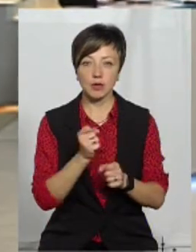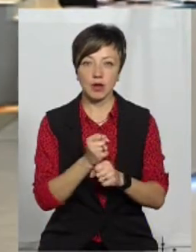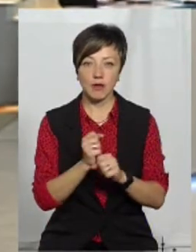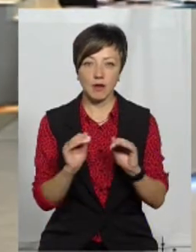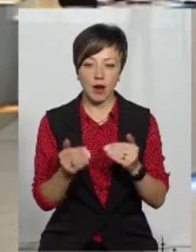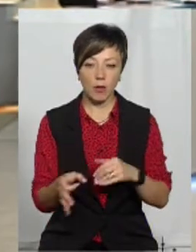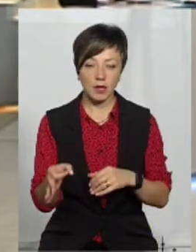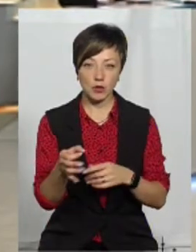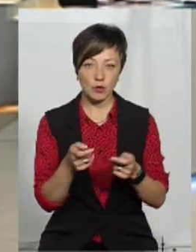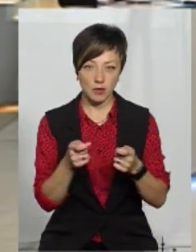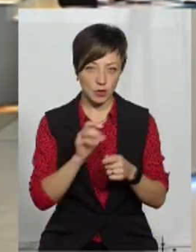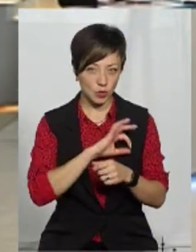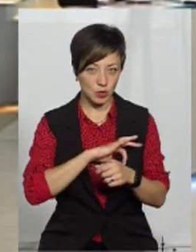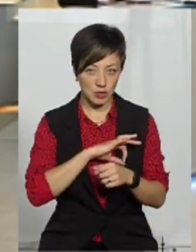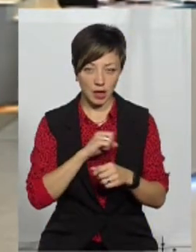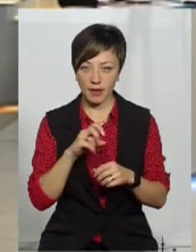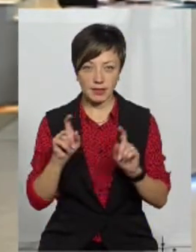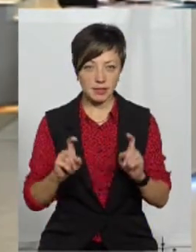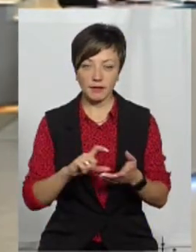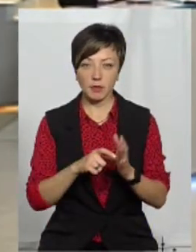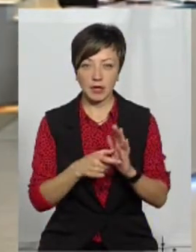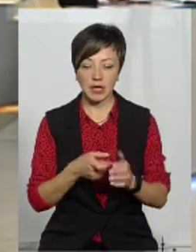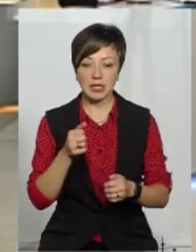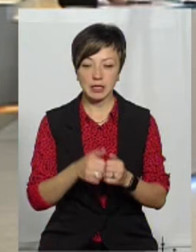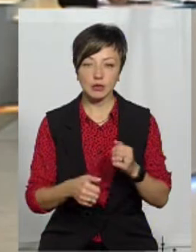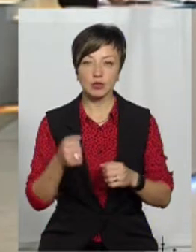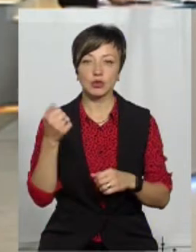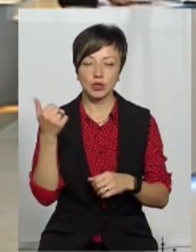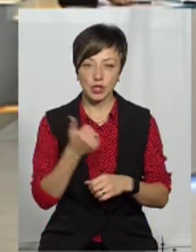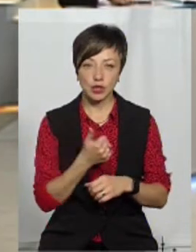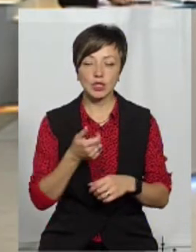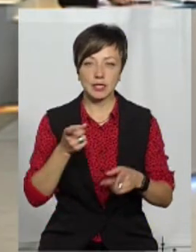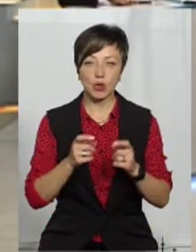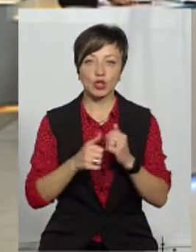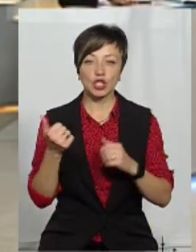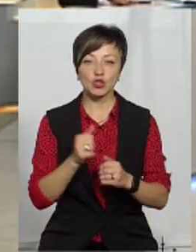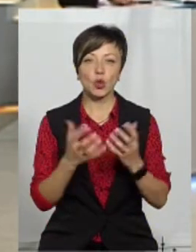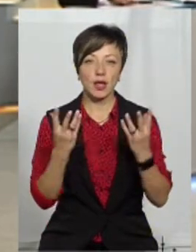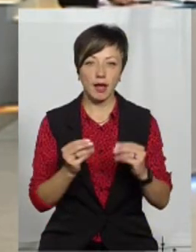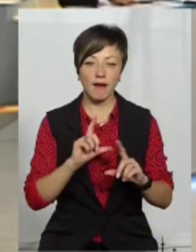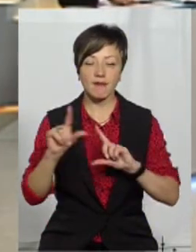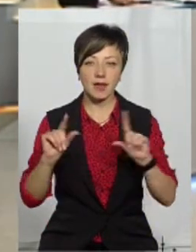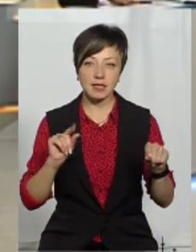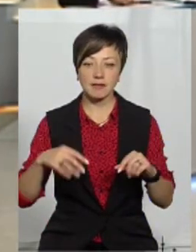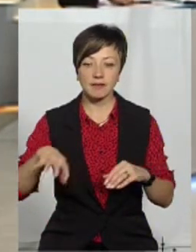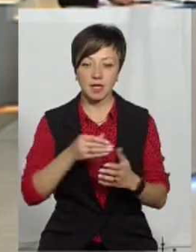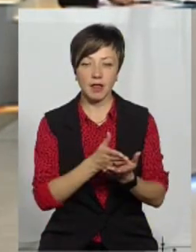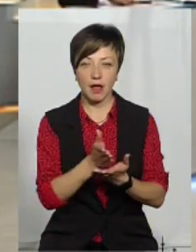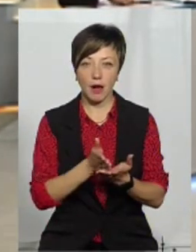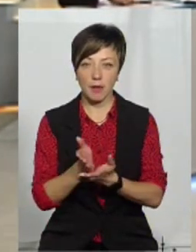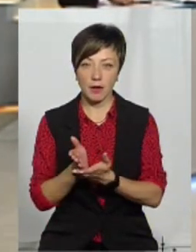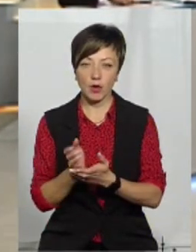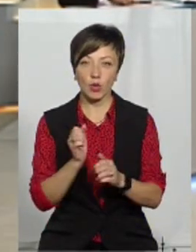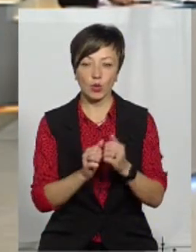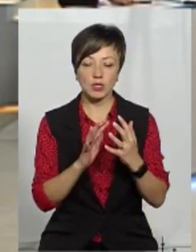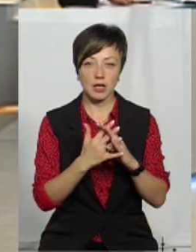обласного управління юстиції, але ми не сидимо в кабінетах. Ми дійсно кожного тижня, у нас може щодня є виїзди в всіх напрямках і